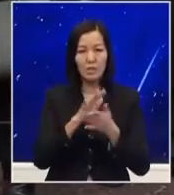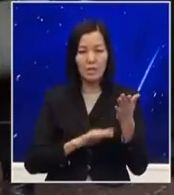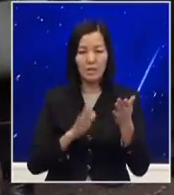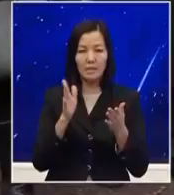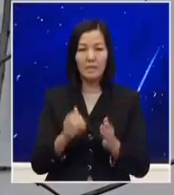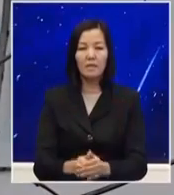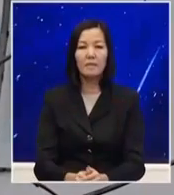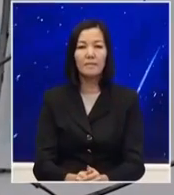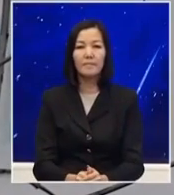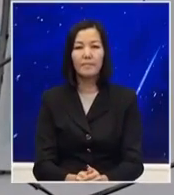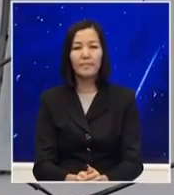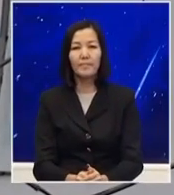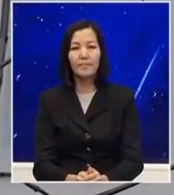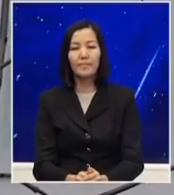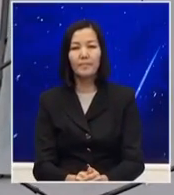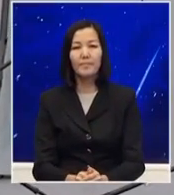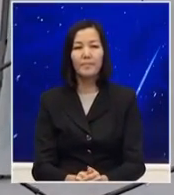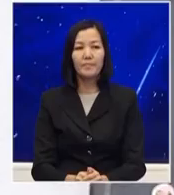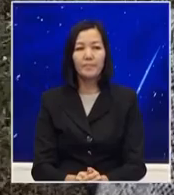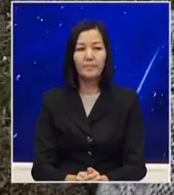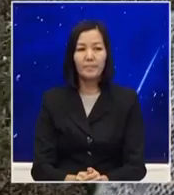да жалғастырмақ ниетте.